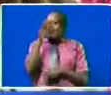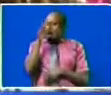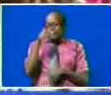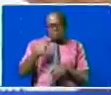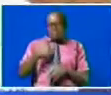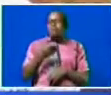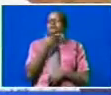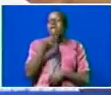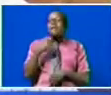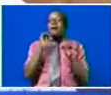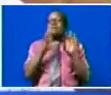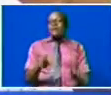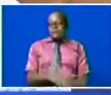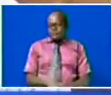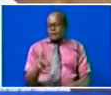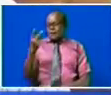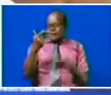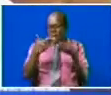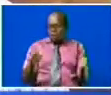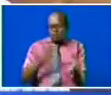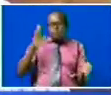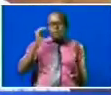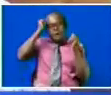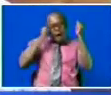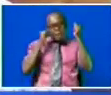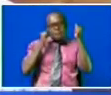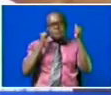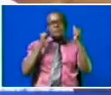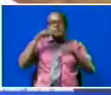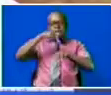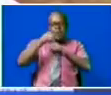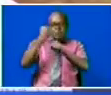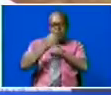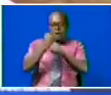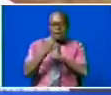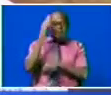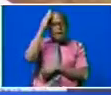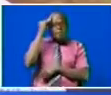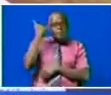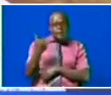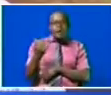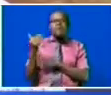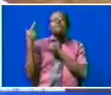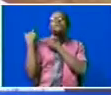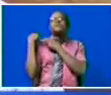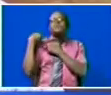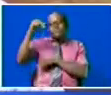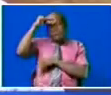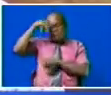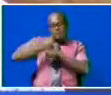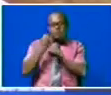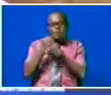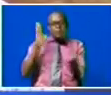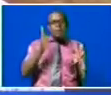sina daddy. Kenya inazidi kuwapoteza wanajeshi zaidi wakiwa kazini Somalia, na sasa ni jukumu la serikali kuweka mikakati